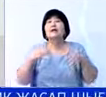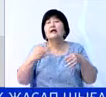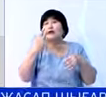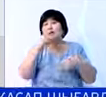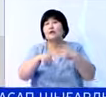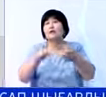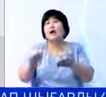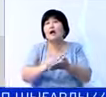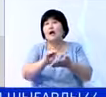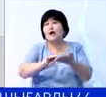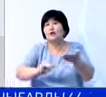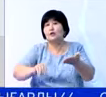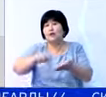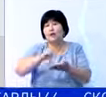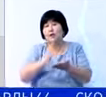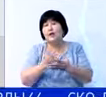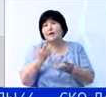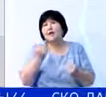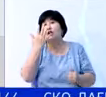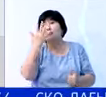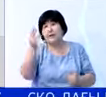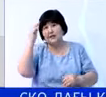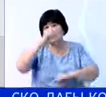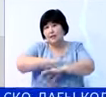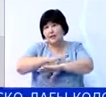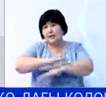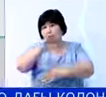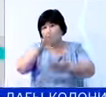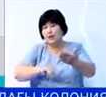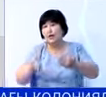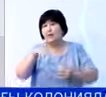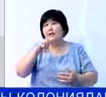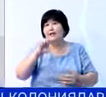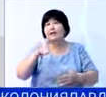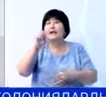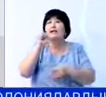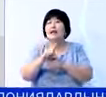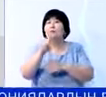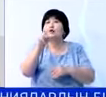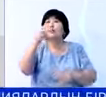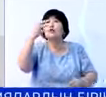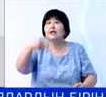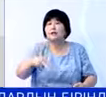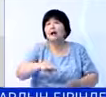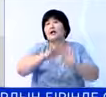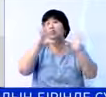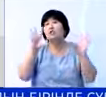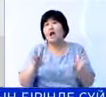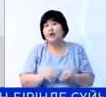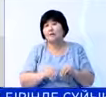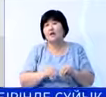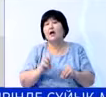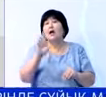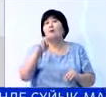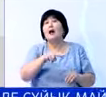қағаз түрінде болады, және 5 пәннен өткізіледі. Барлық тест тапсырмаларының саны 120, жалпы